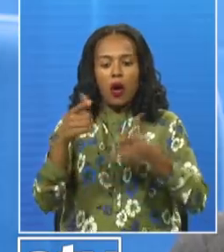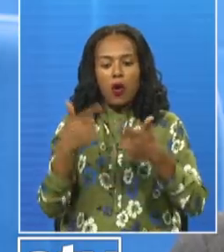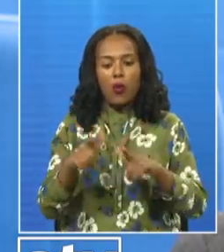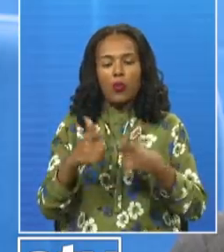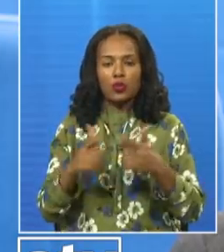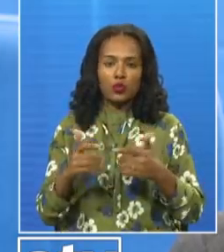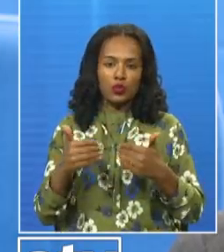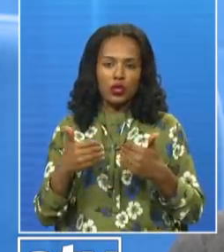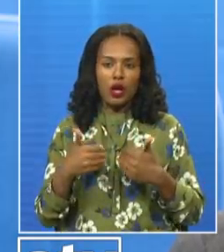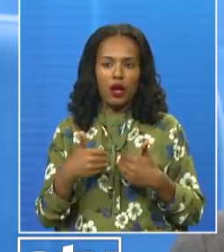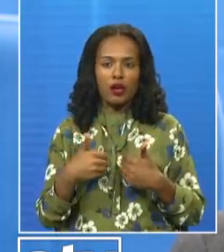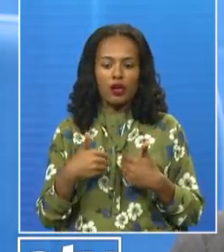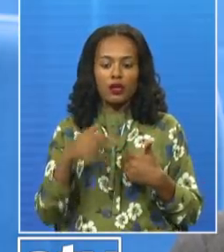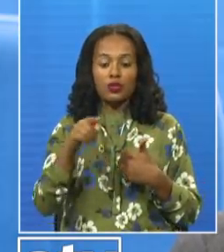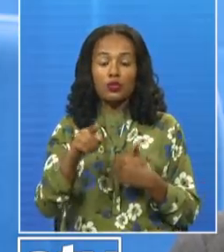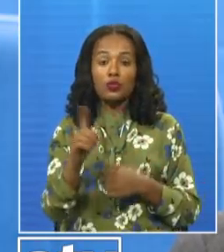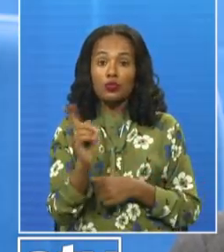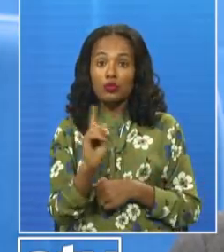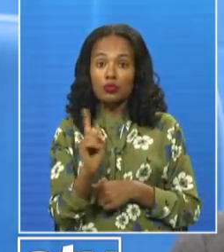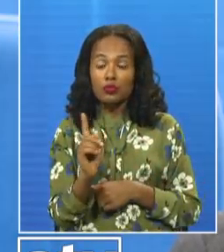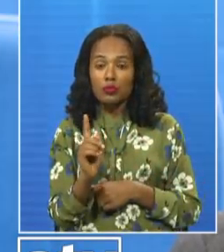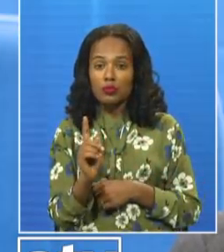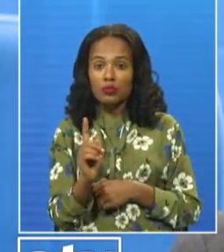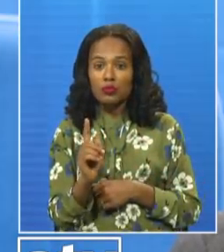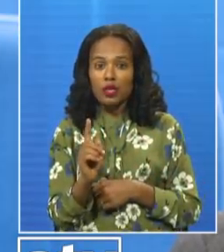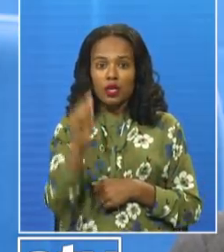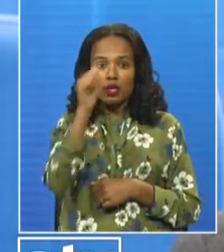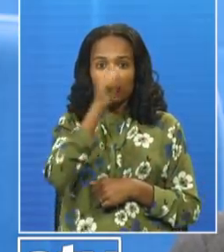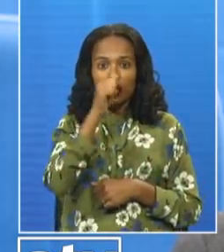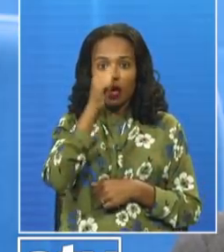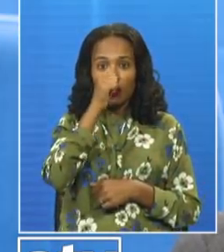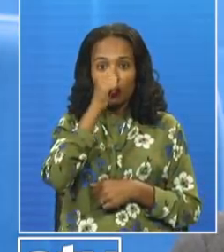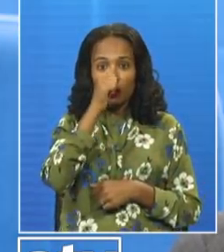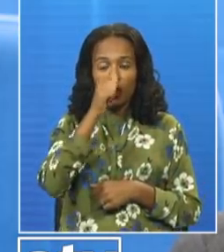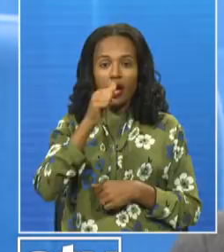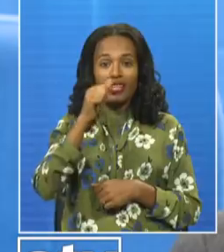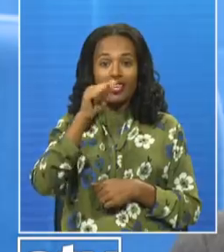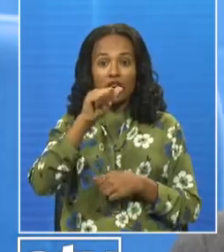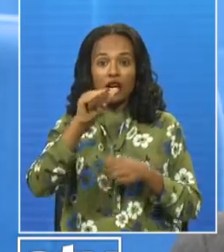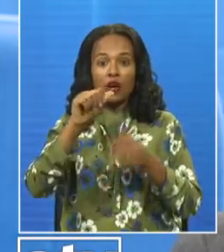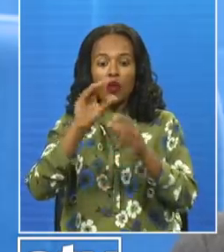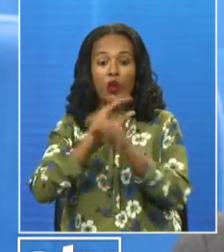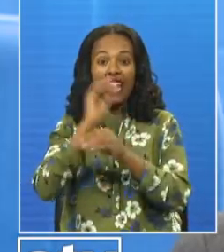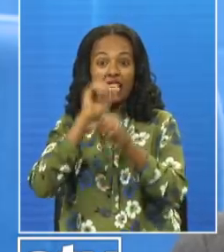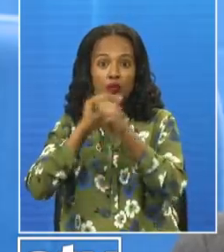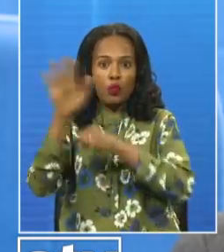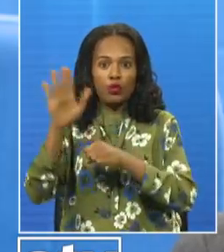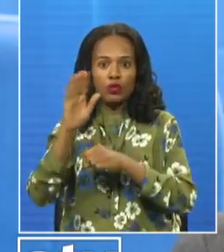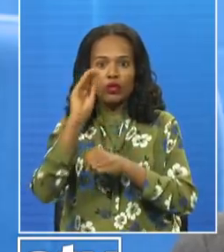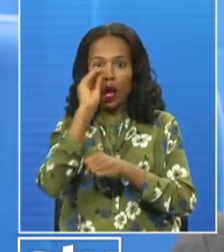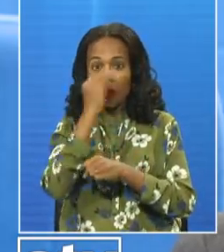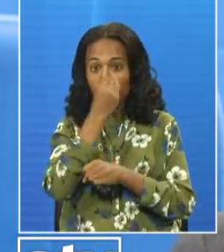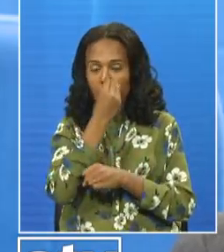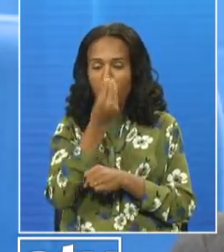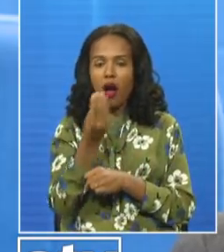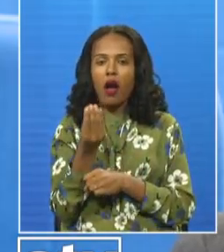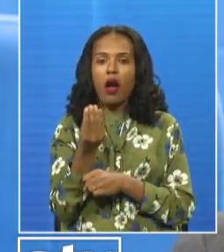አለ። እሱ ምንድነው? የኢትዮጵያ ሆርቲካልቸራል ፕሮዳክትስ ኤክስፖርት በተለይ አበባ፣